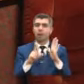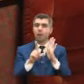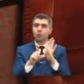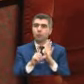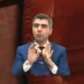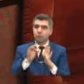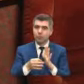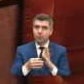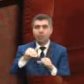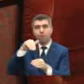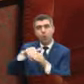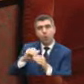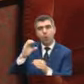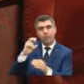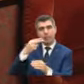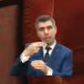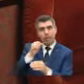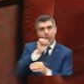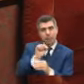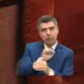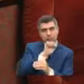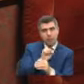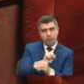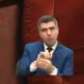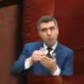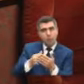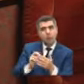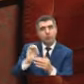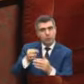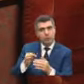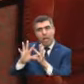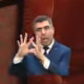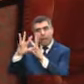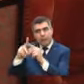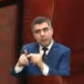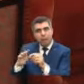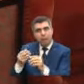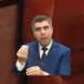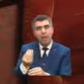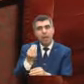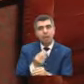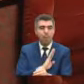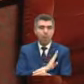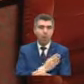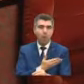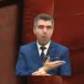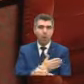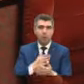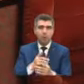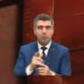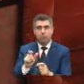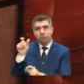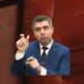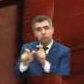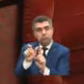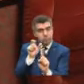يطبق القانون في هذا المجال هذا، وعندنا احصائيات متعدده مرتبطه بالناس اللي عندهم الحالات ديال الكفاله ديال الاطفال المهملين كيستافدوا لا في التغطية الصحية ولا